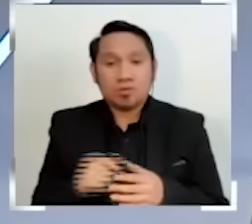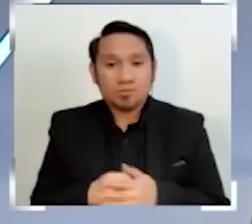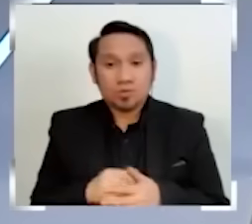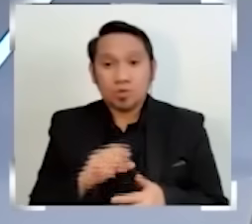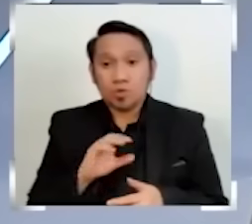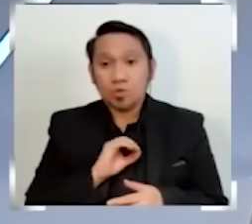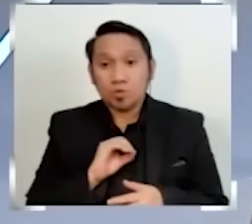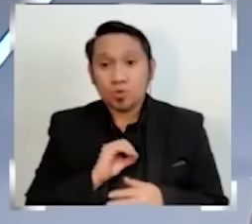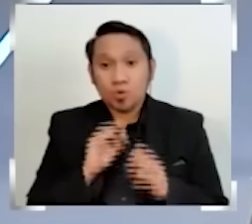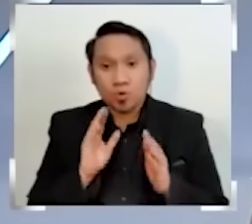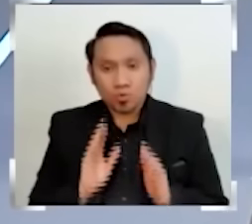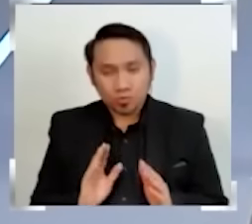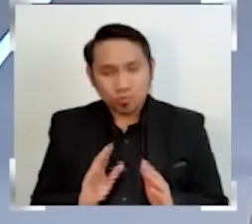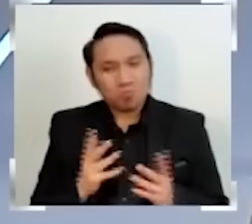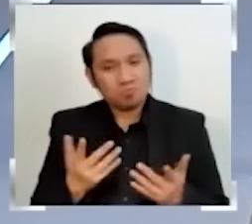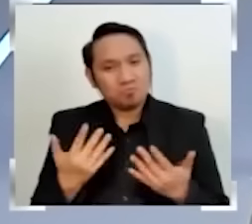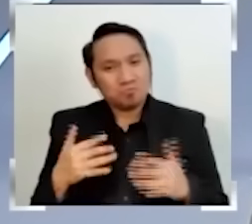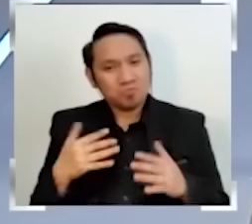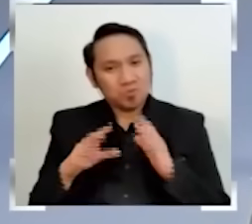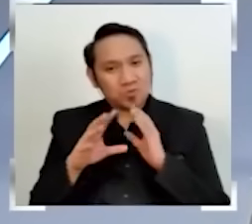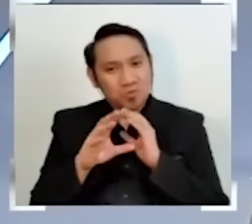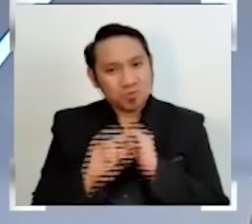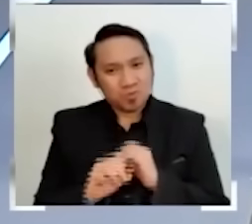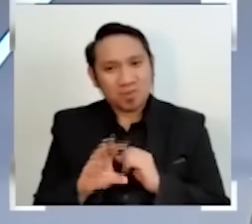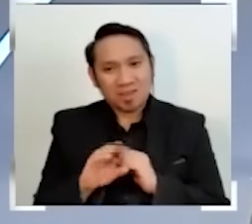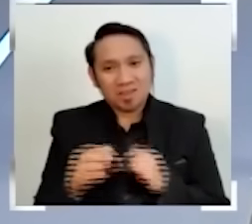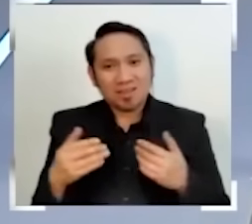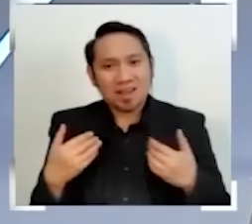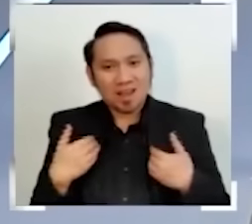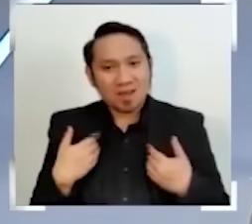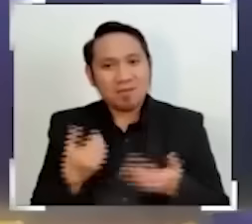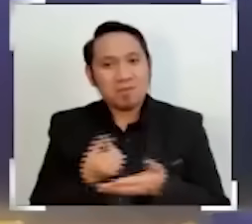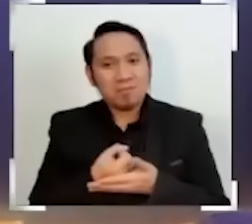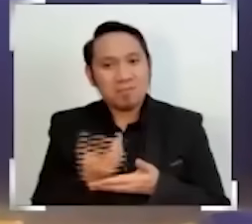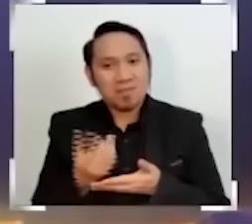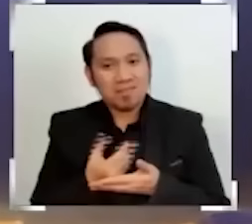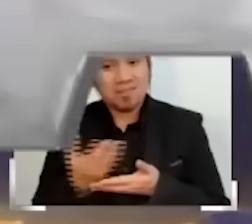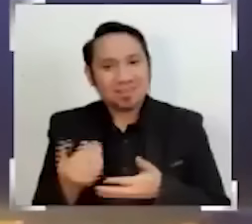at nakipag-bonding pa sa dalawa. Ating saksihan.